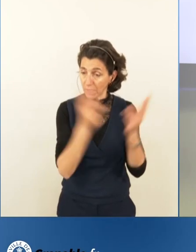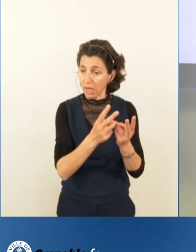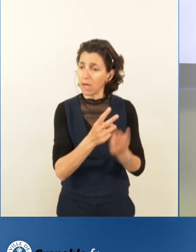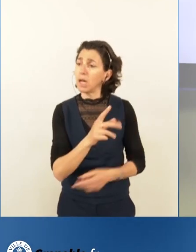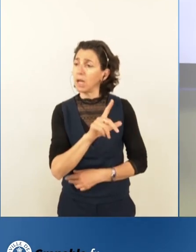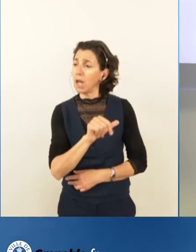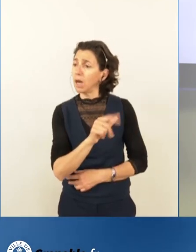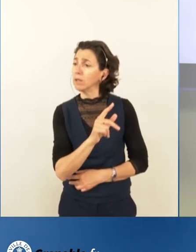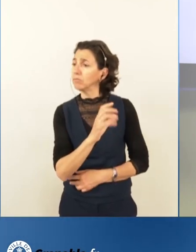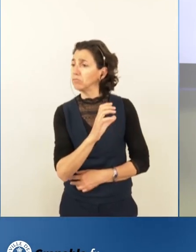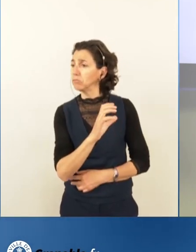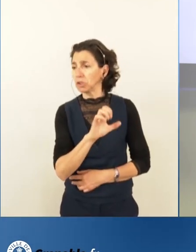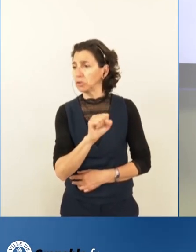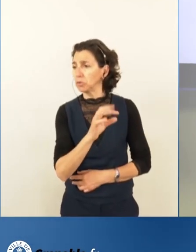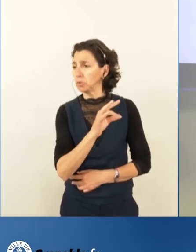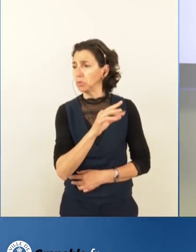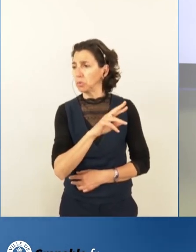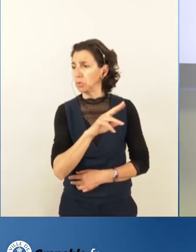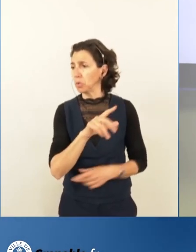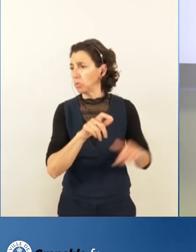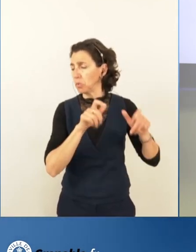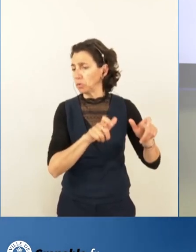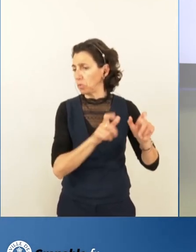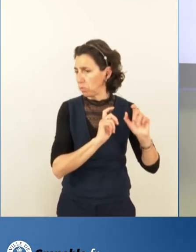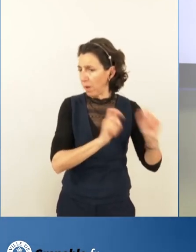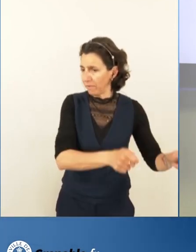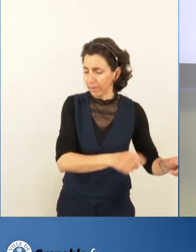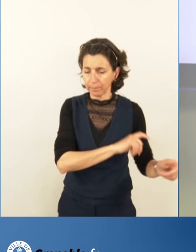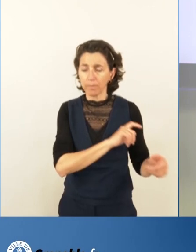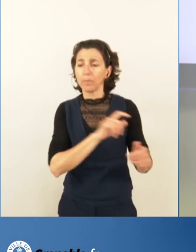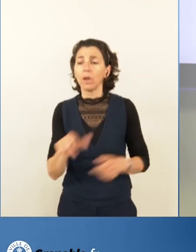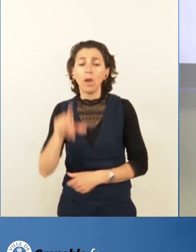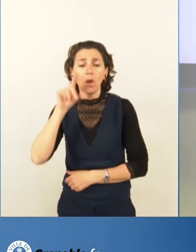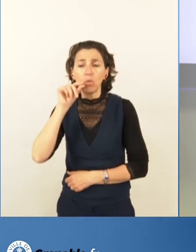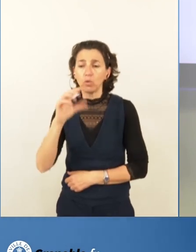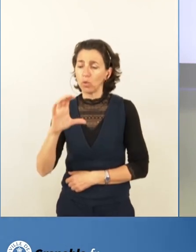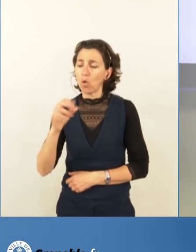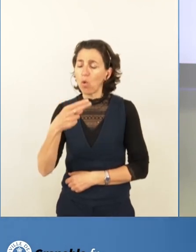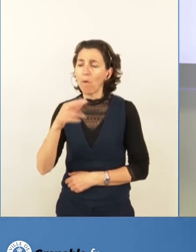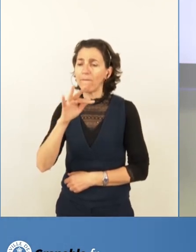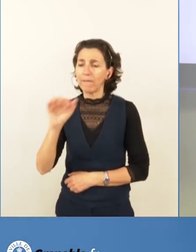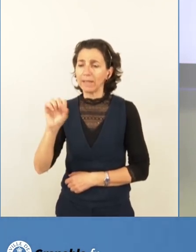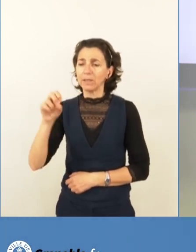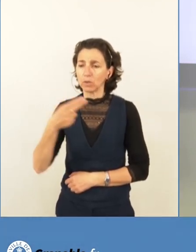monsieur confesson la délégation portant sur le commerce